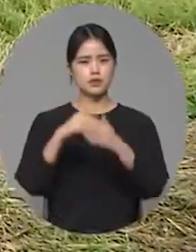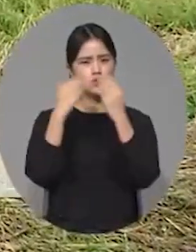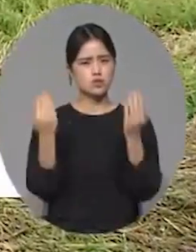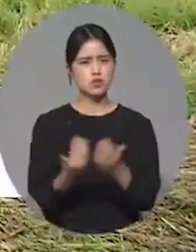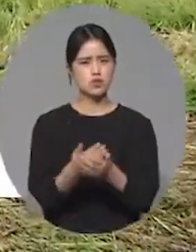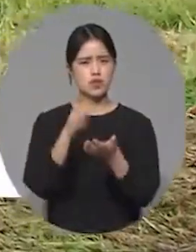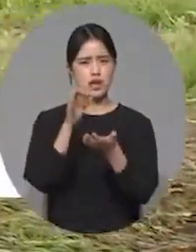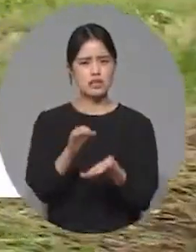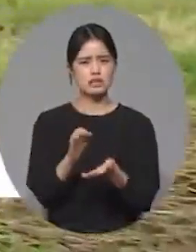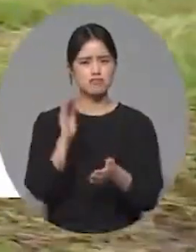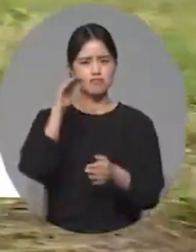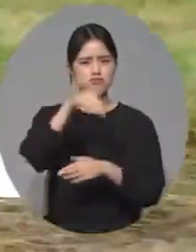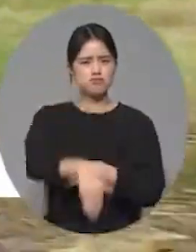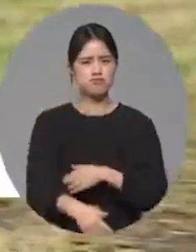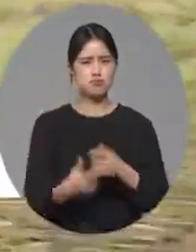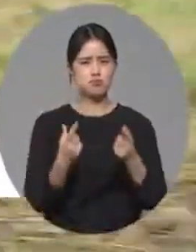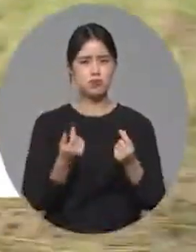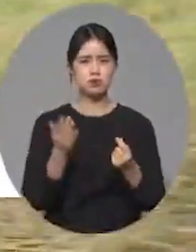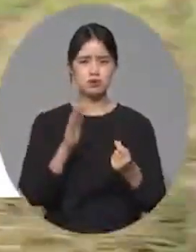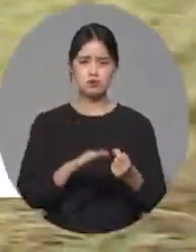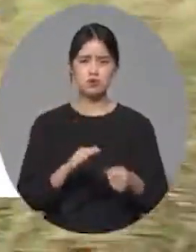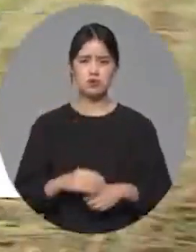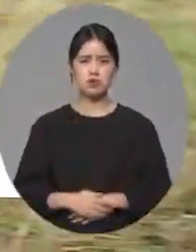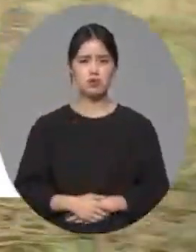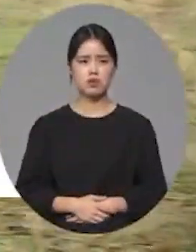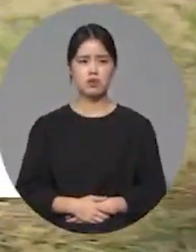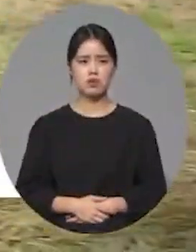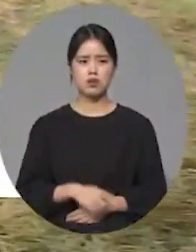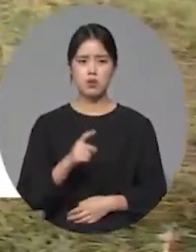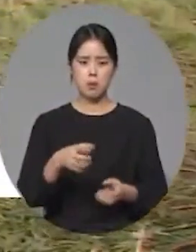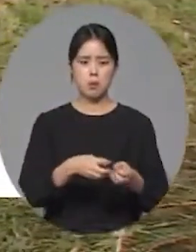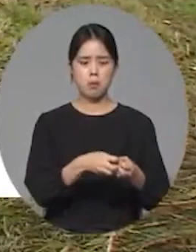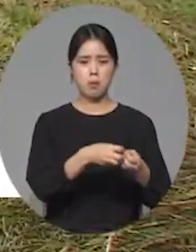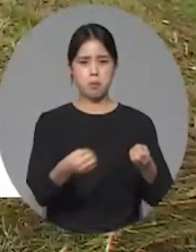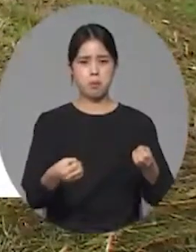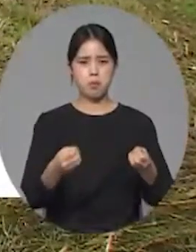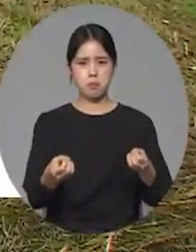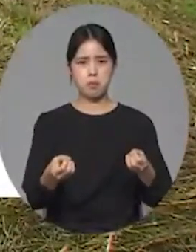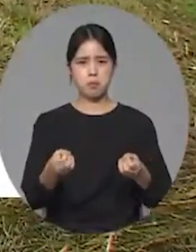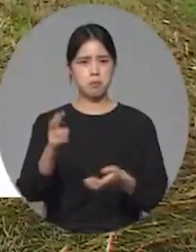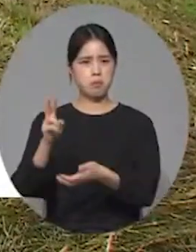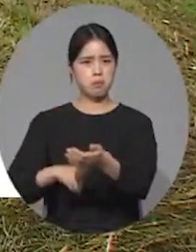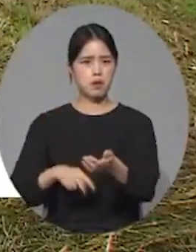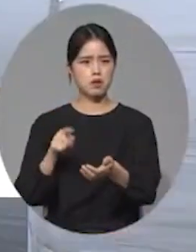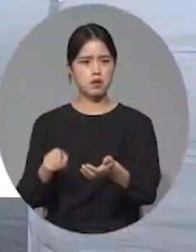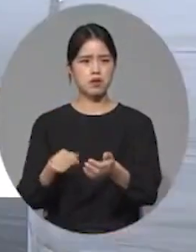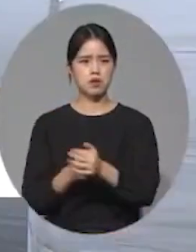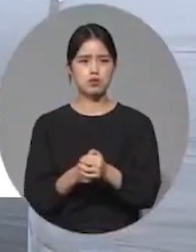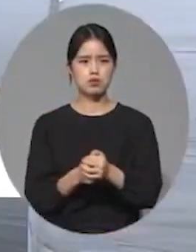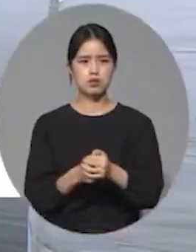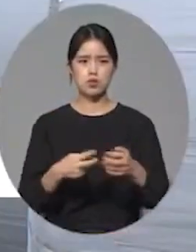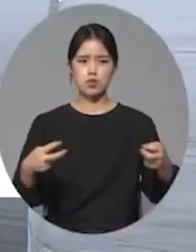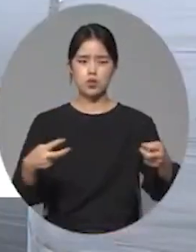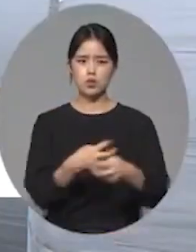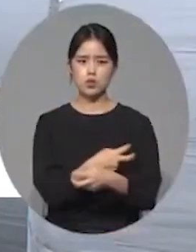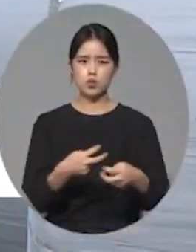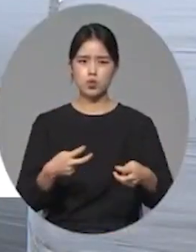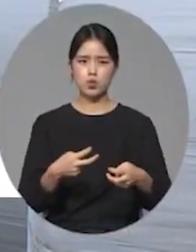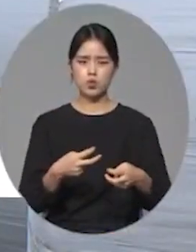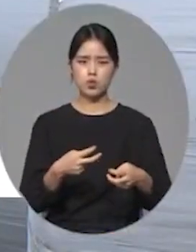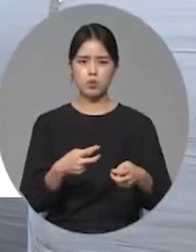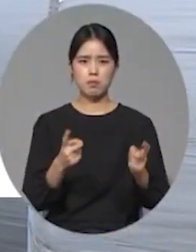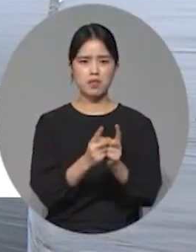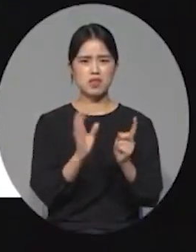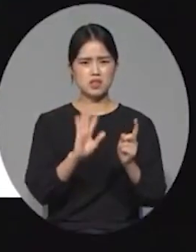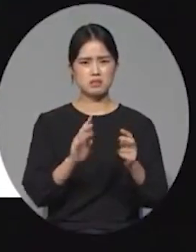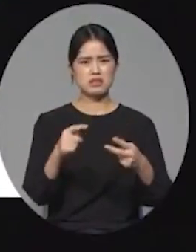가치가 하락되는데 그것만 똑바로 뛰어서 팔았다는 것은 이런 도로의 안전보면 2분의 1 가격도